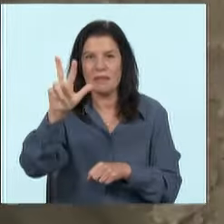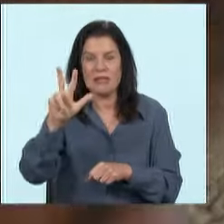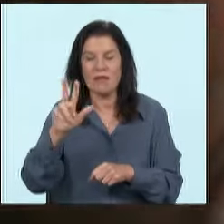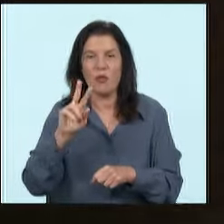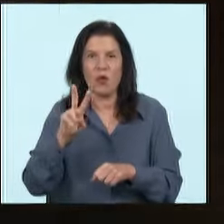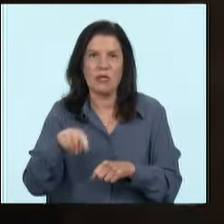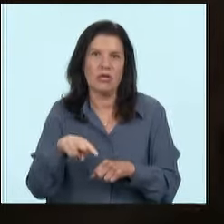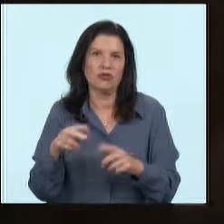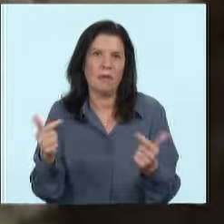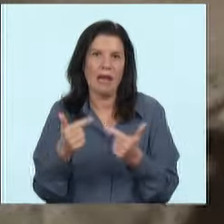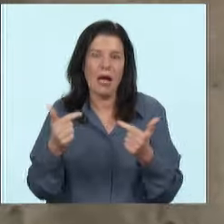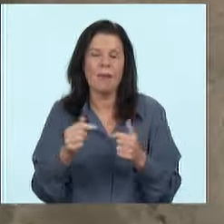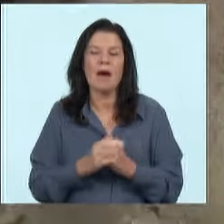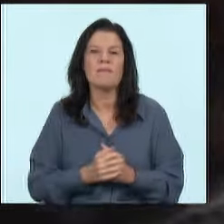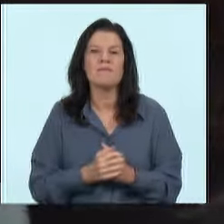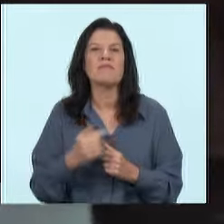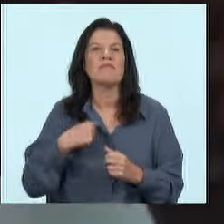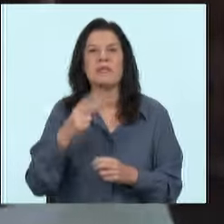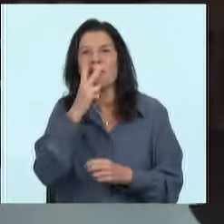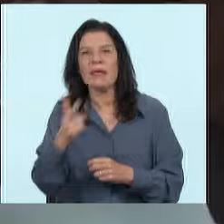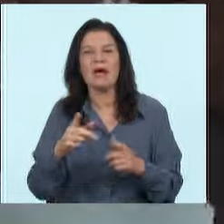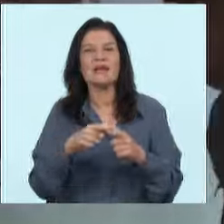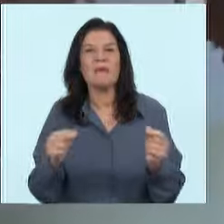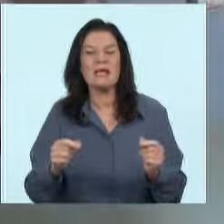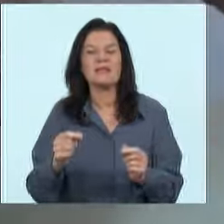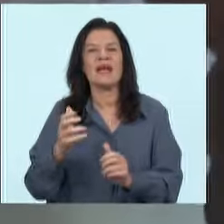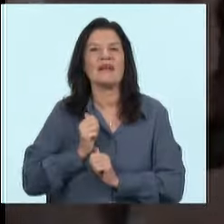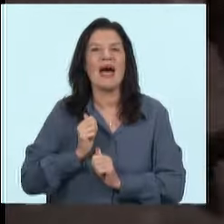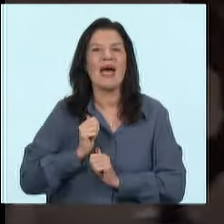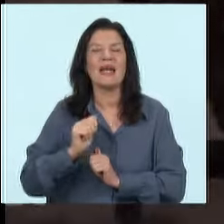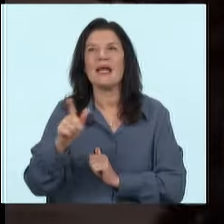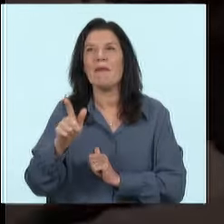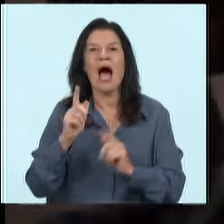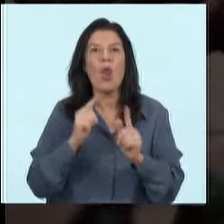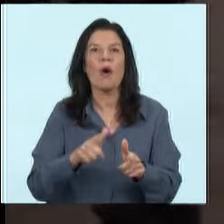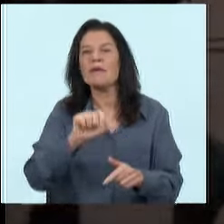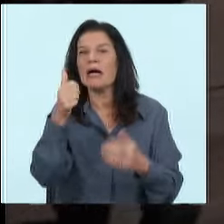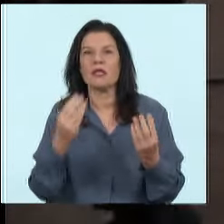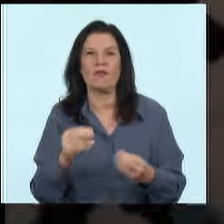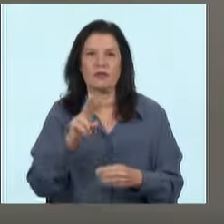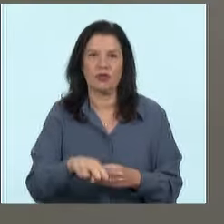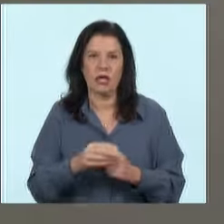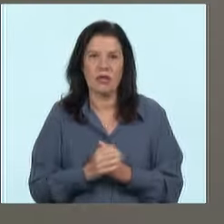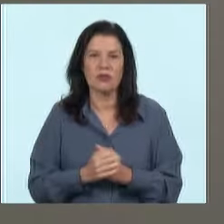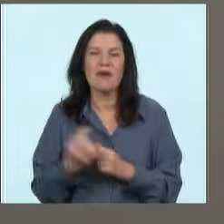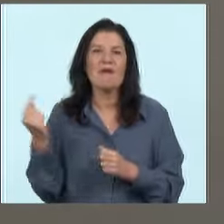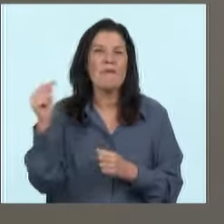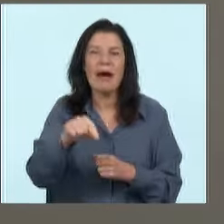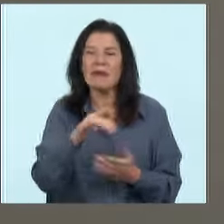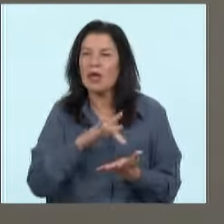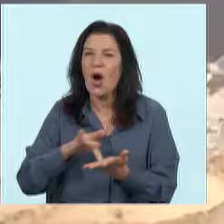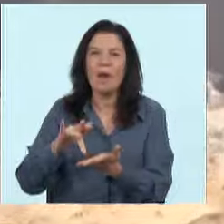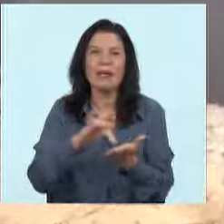הלוחמים הכי טובים שיש. זו לא קלישאה, זה פשוט מה שהם, והם באים מכל מקום, מחוות יאיר בשומרון ומתל